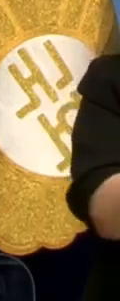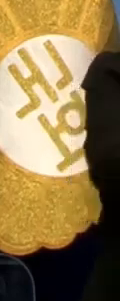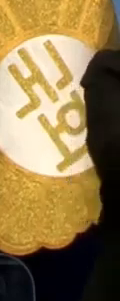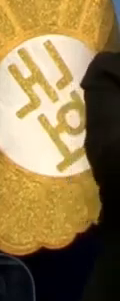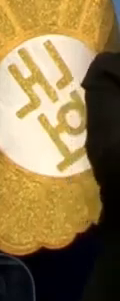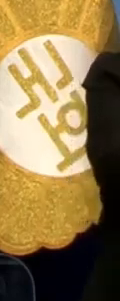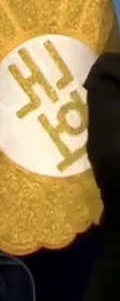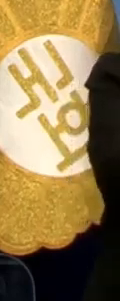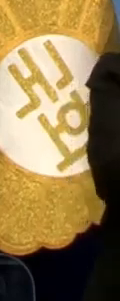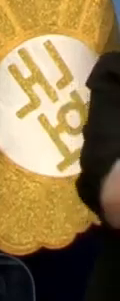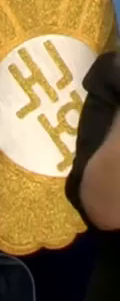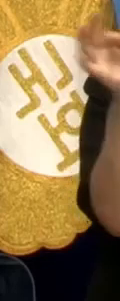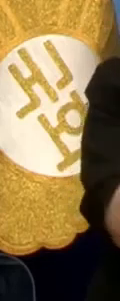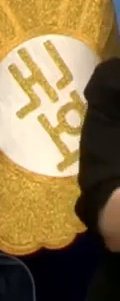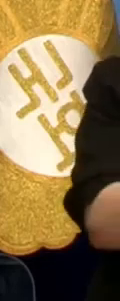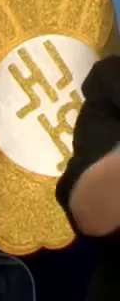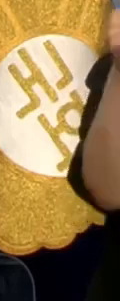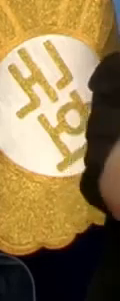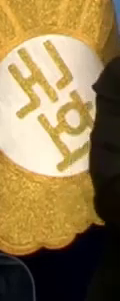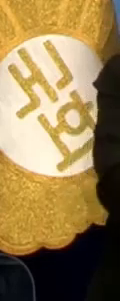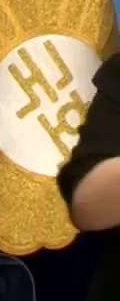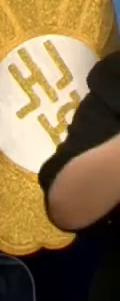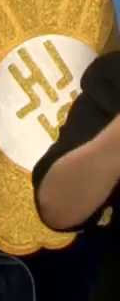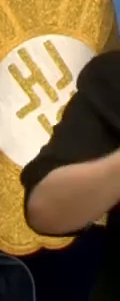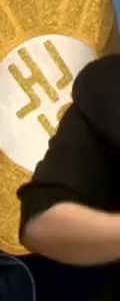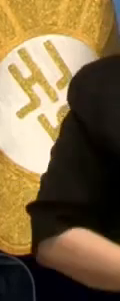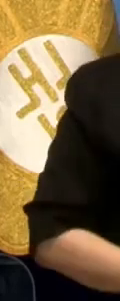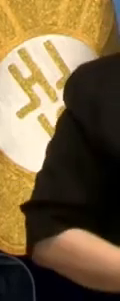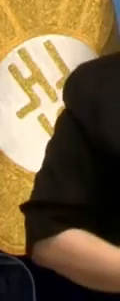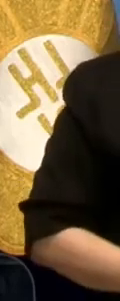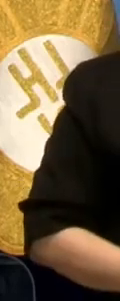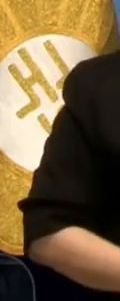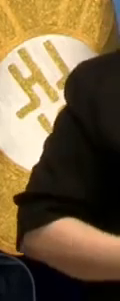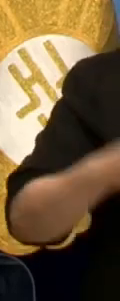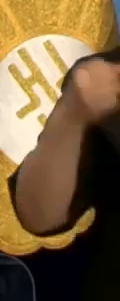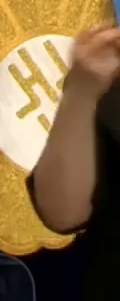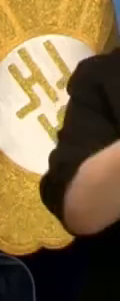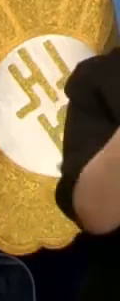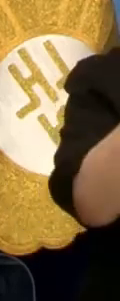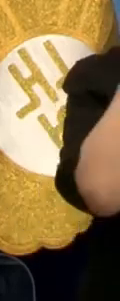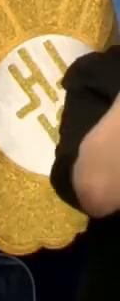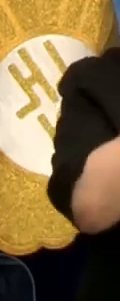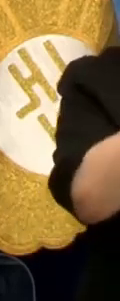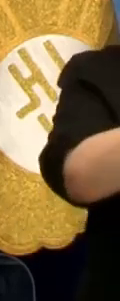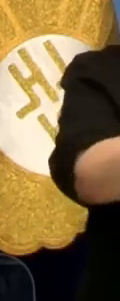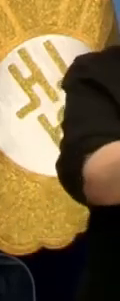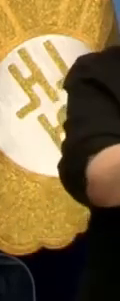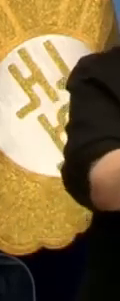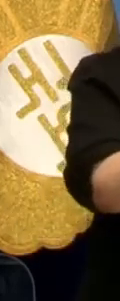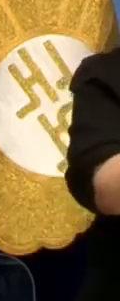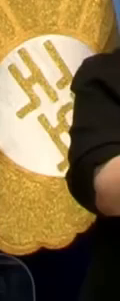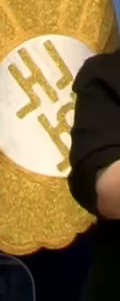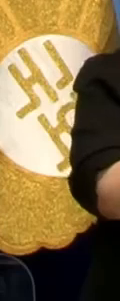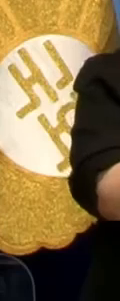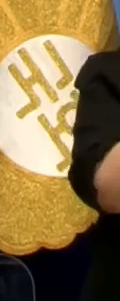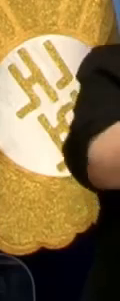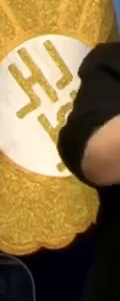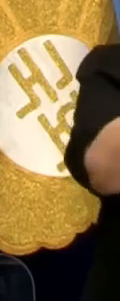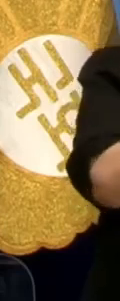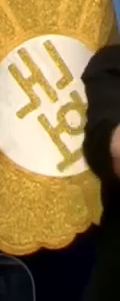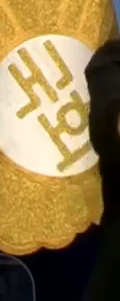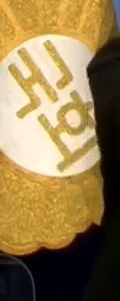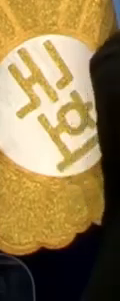통폐합해서 없애자거나 줄이자거나 하는 것이 아닙니다. 그렇다고 어떤 분의 말씀처럼 증세 없는